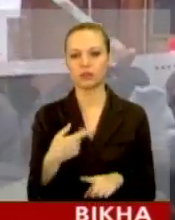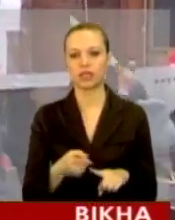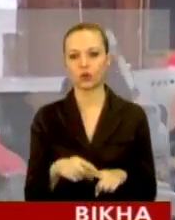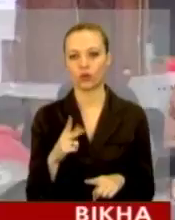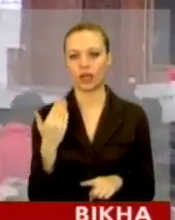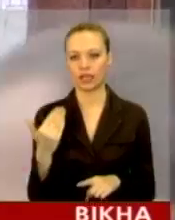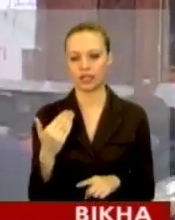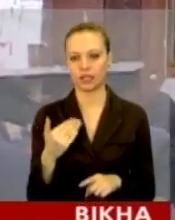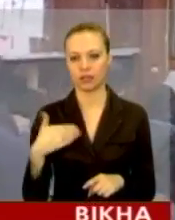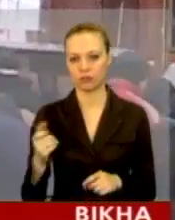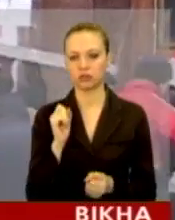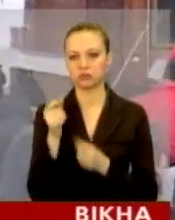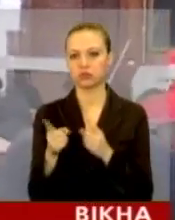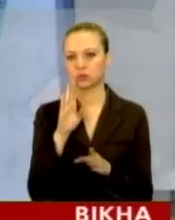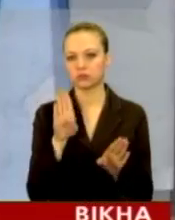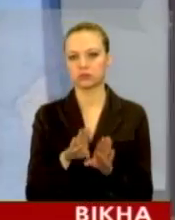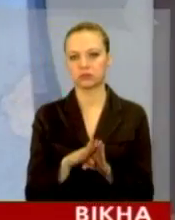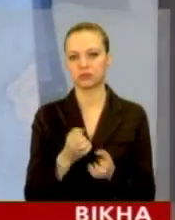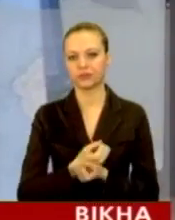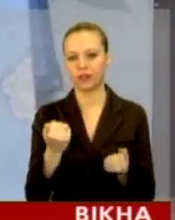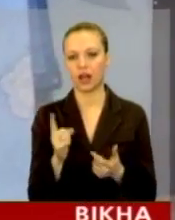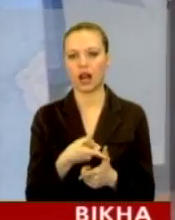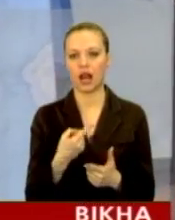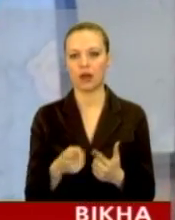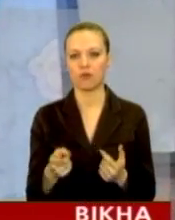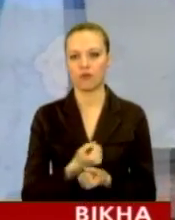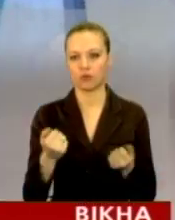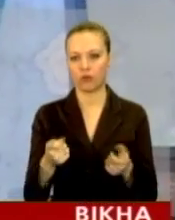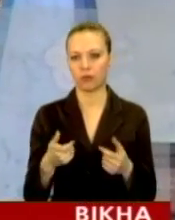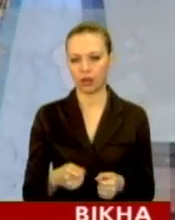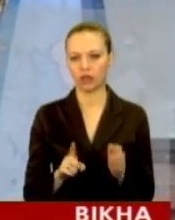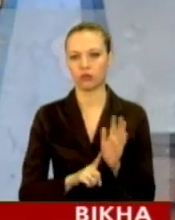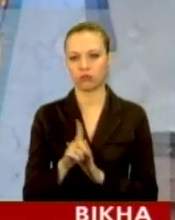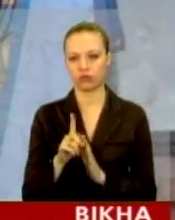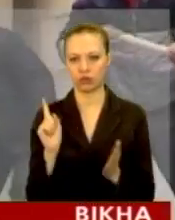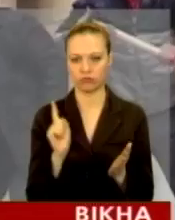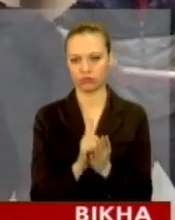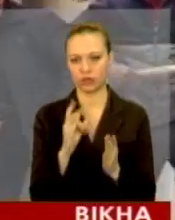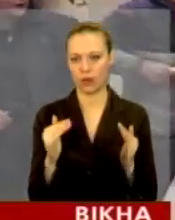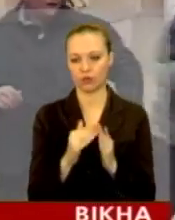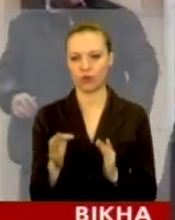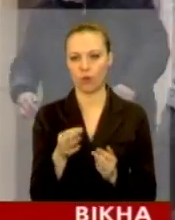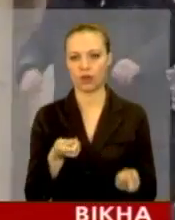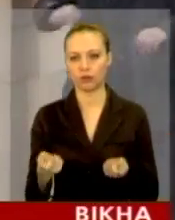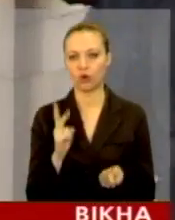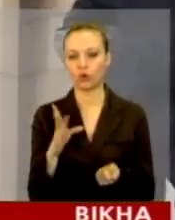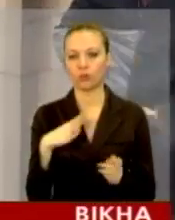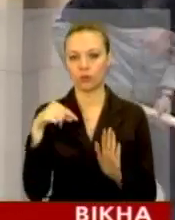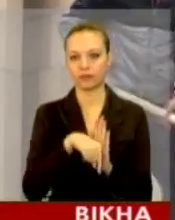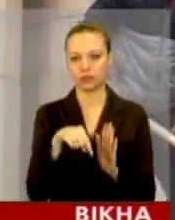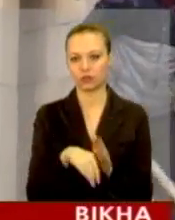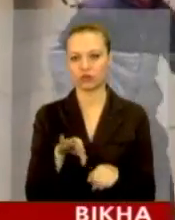як їхній бік полетіло щось на кшталт фаєра або вибухового пакета, кинулися громити будівлю обладміністрації. Тих, хто був